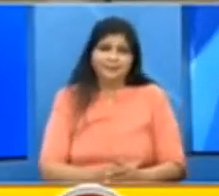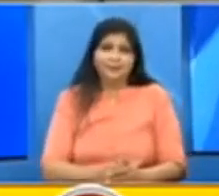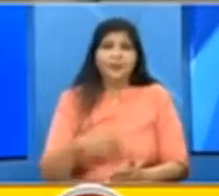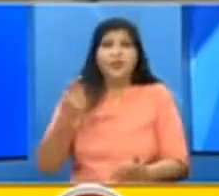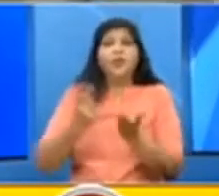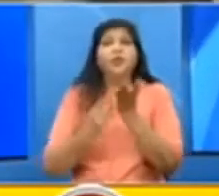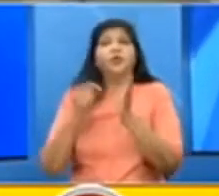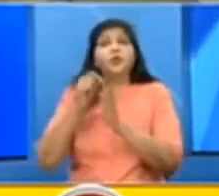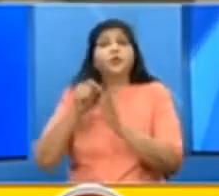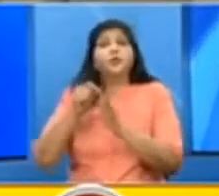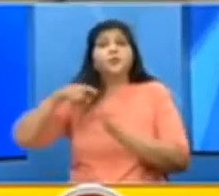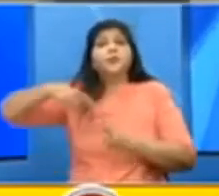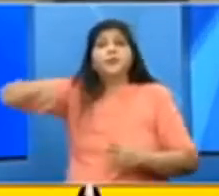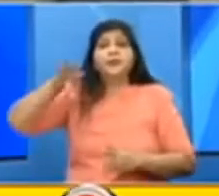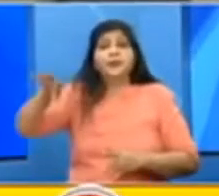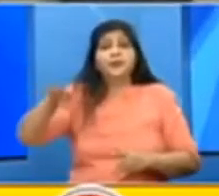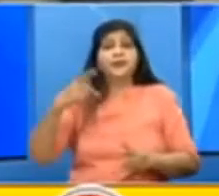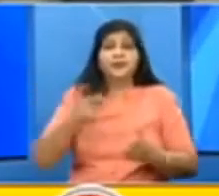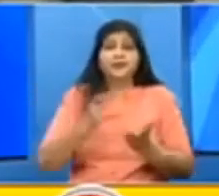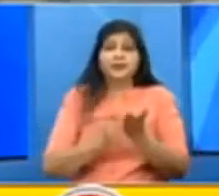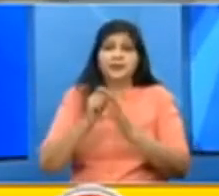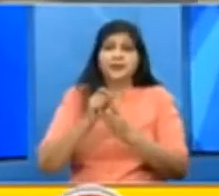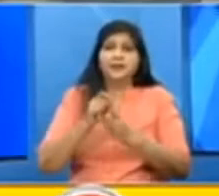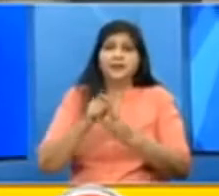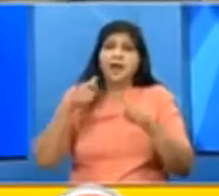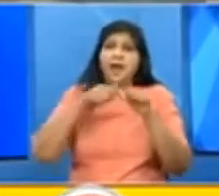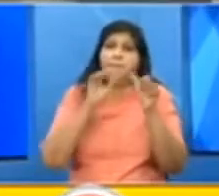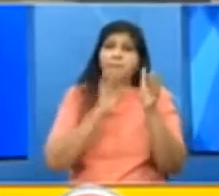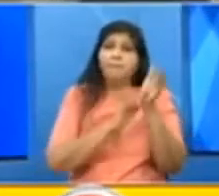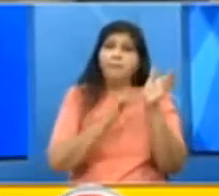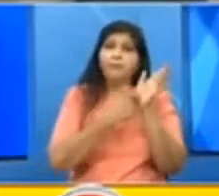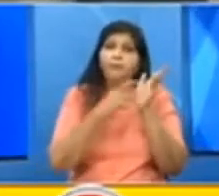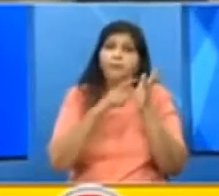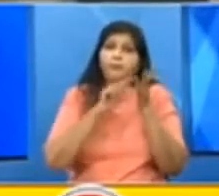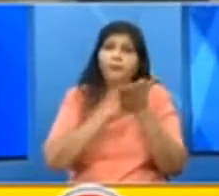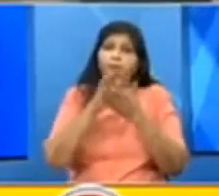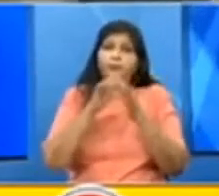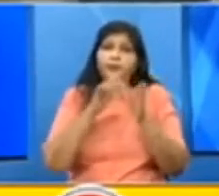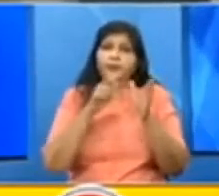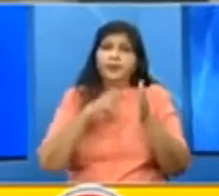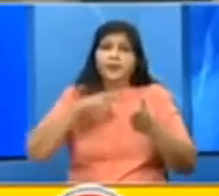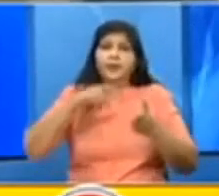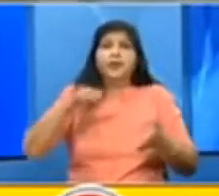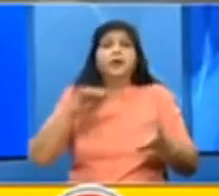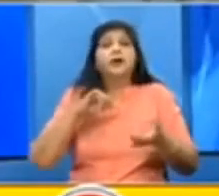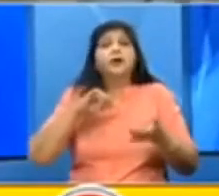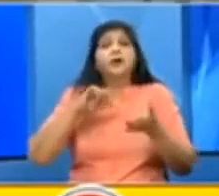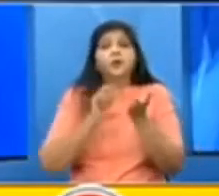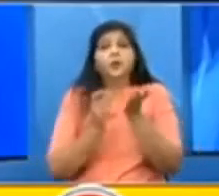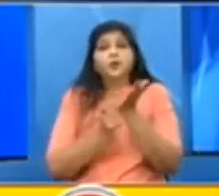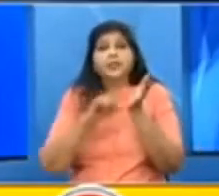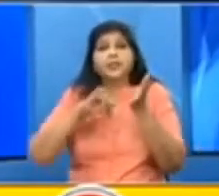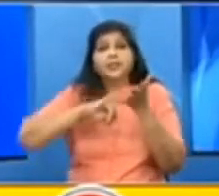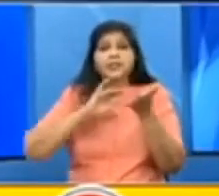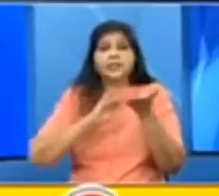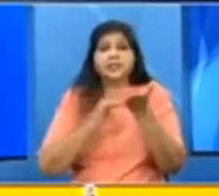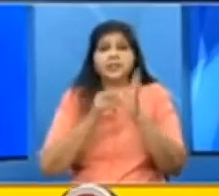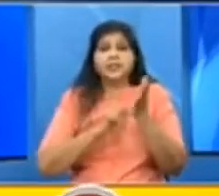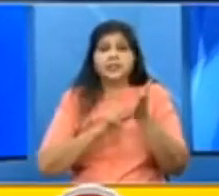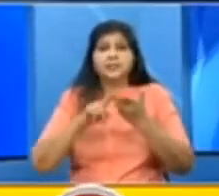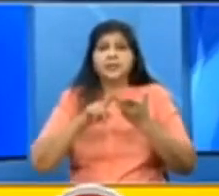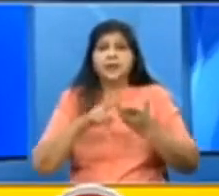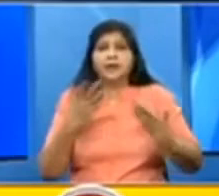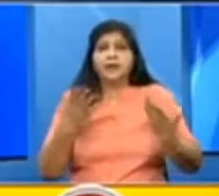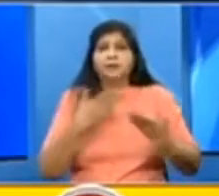प्रदेश चलते हैं। उत्तर प्रदेश में अमरोहा के श्रीमान उस्मान सैफी से बात करेंगे। हेलो उस्मान, बहुत